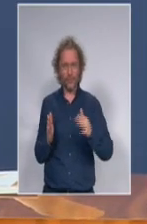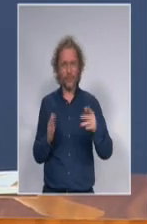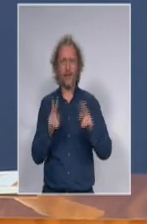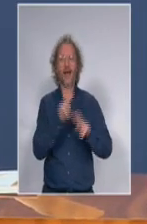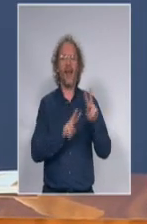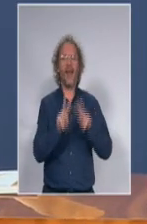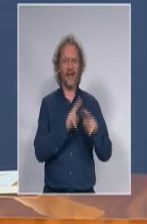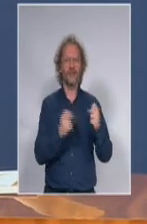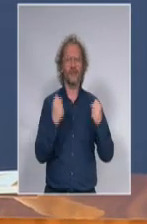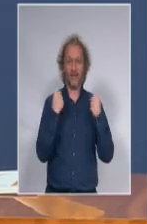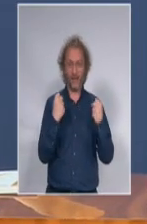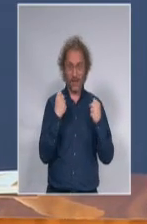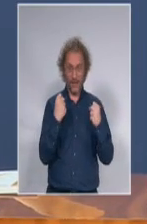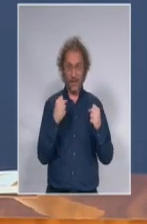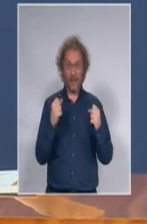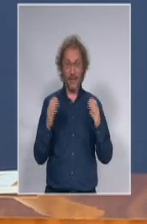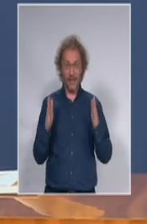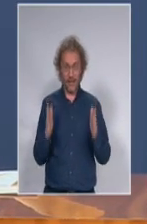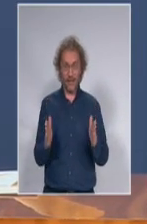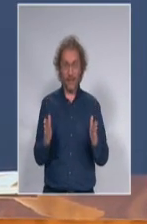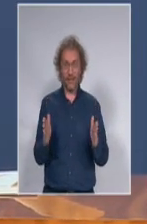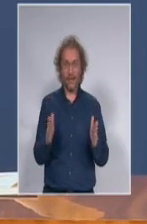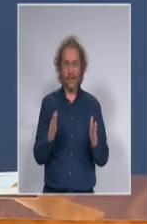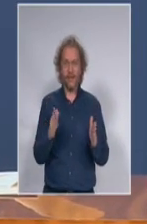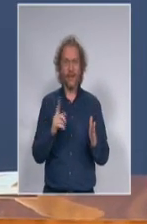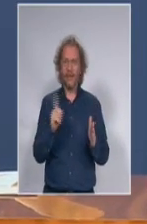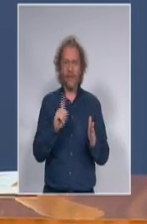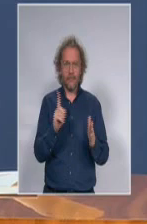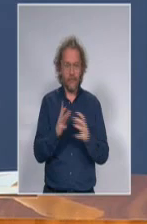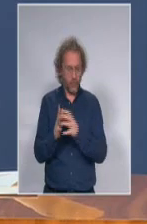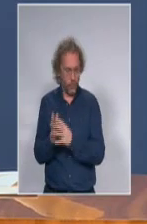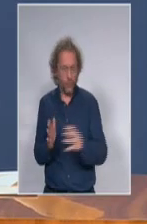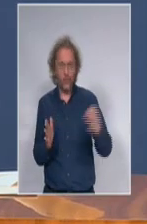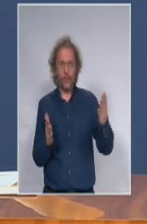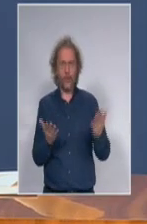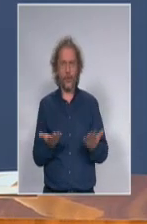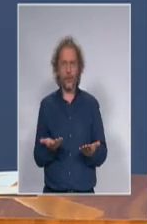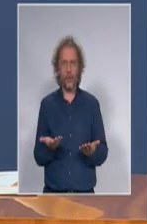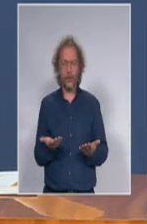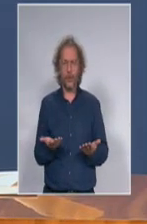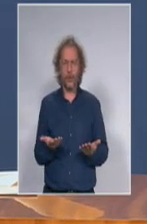punije, lekari se drže junački,